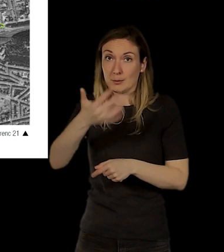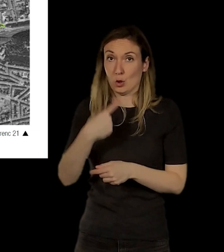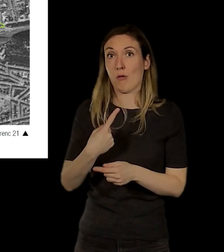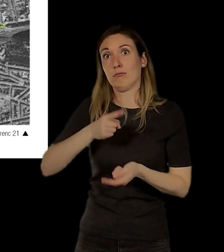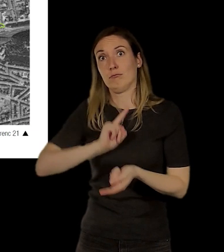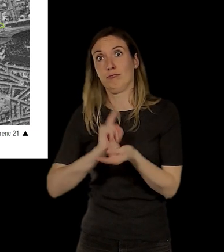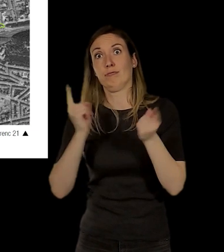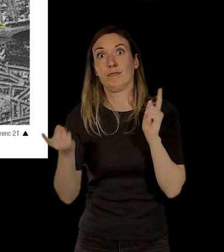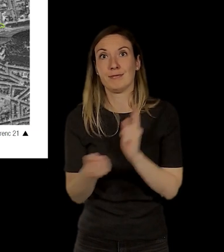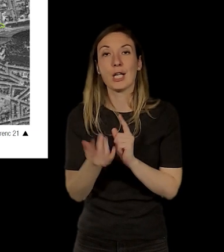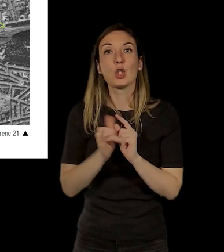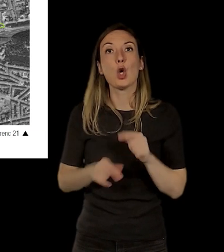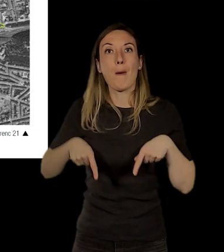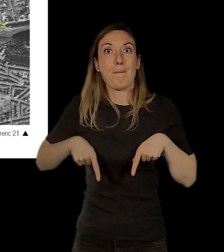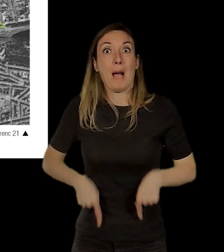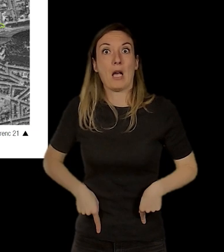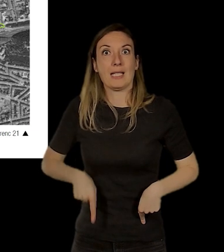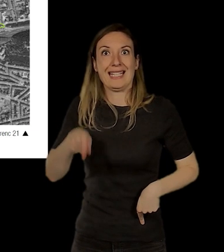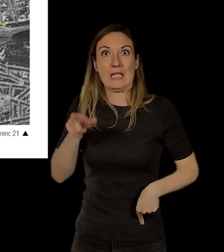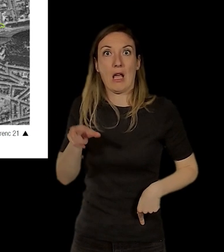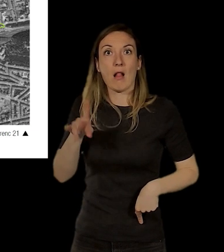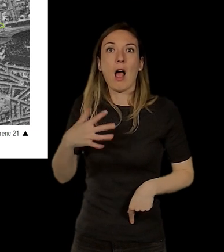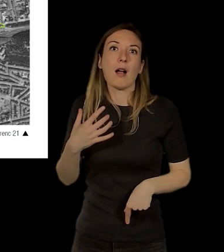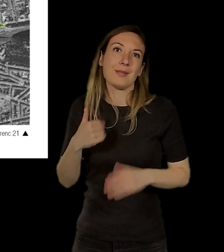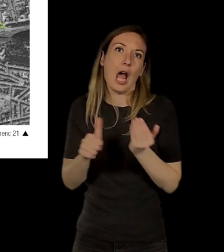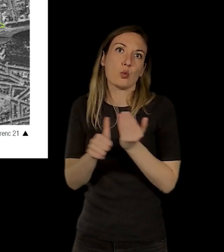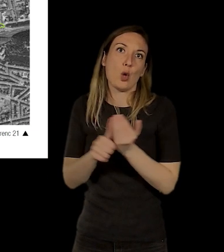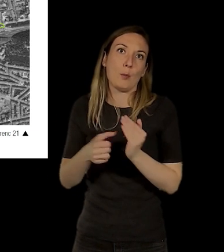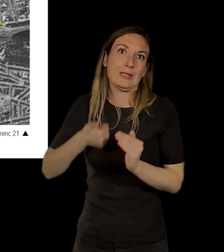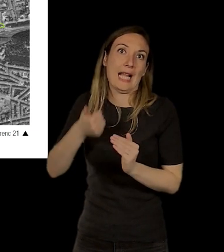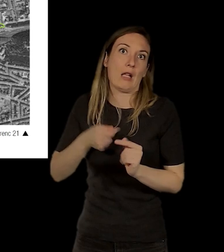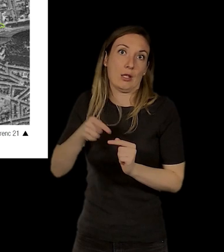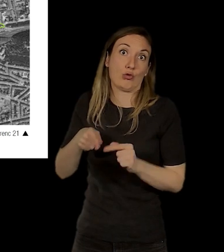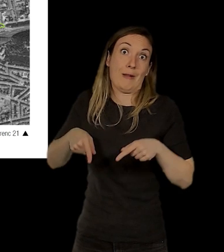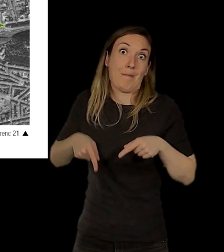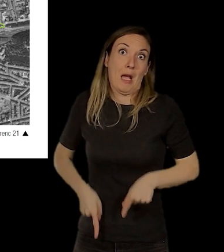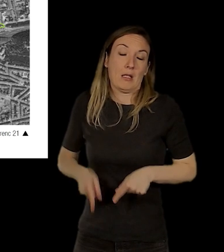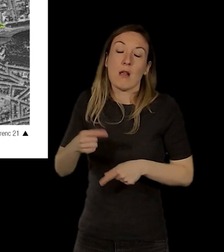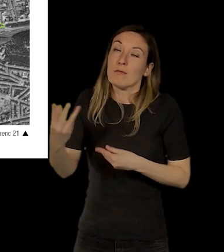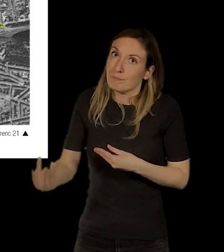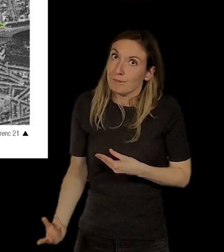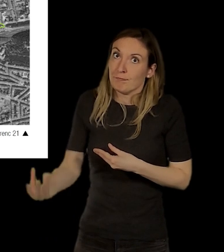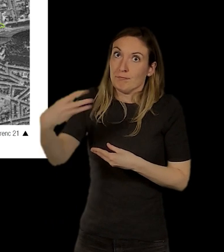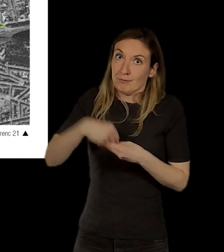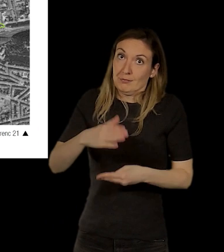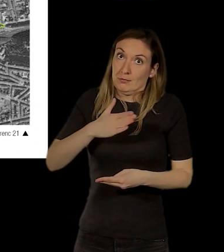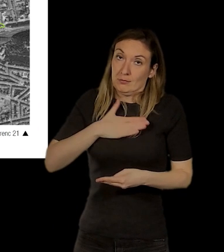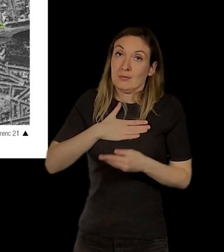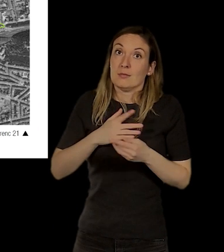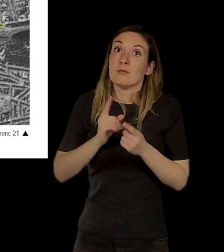kolegy vlastníky v autobusového nádraží, aby se k tomu připojili a skutečně se to